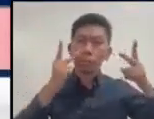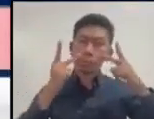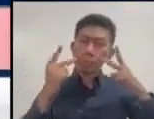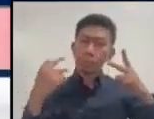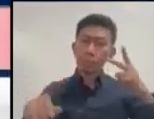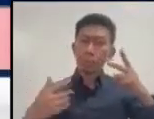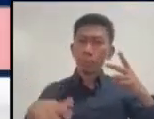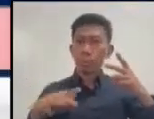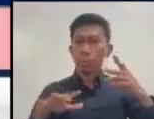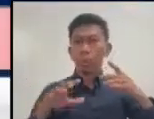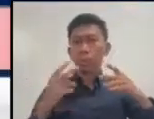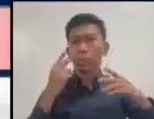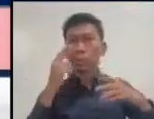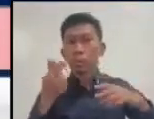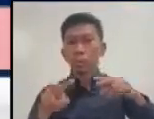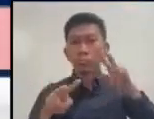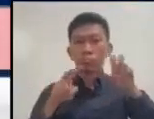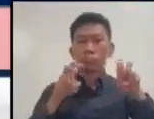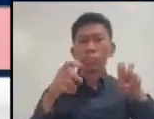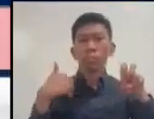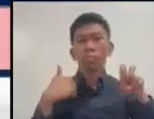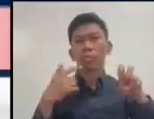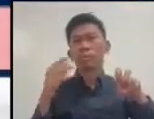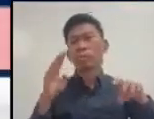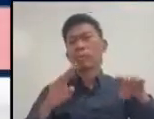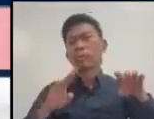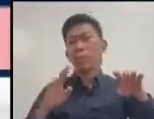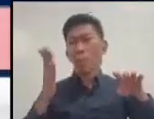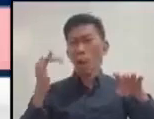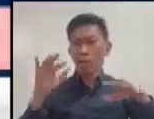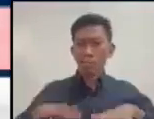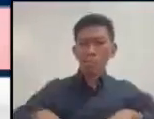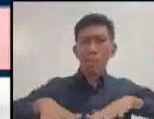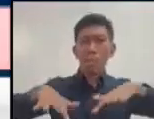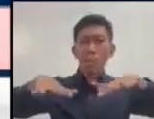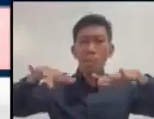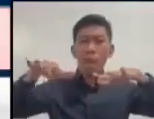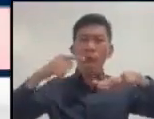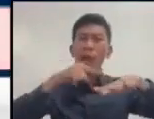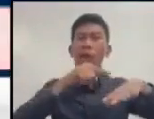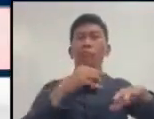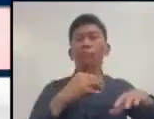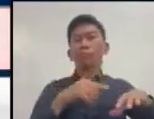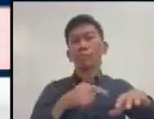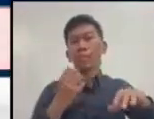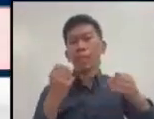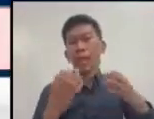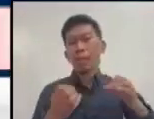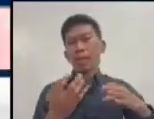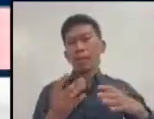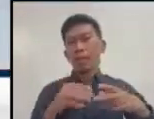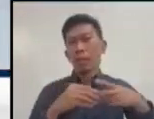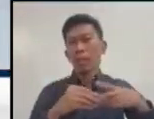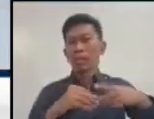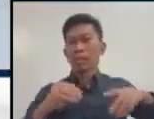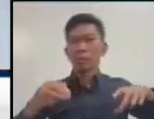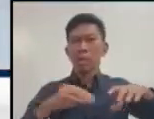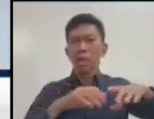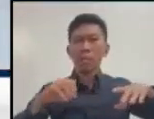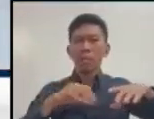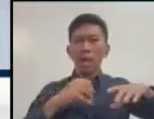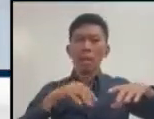nalilikha ng ganitong problema ay itong dami ng volume ng plastic dito sa ating bansa. Alright, marami po